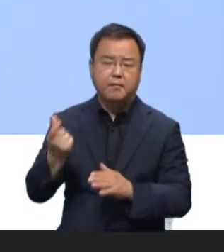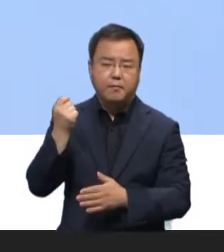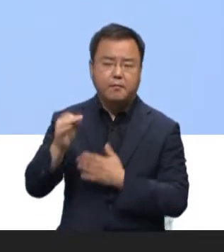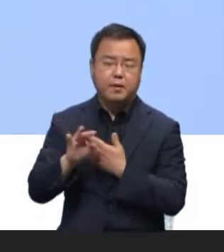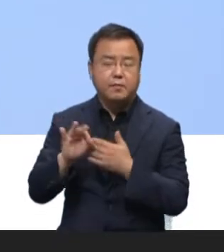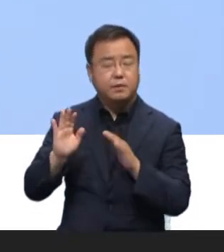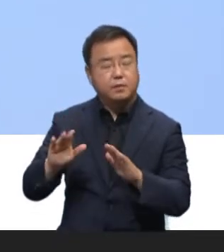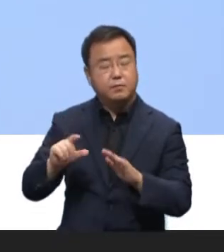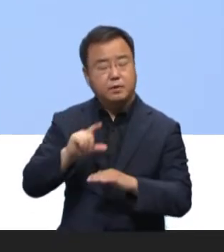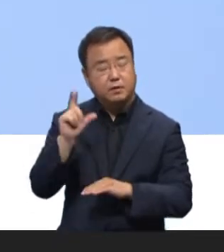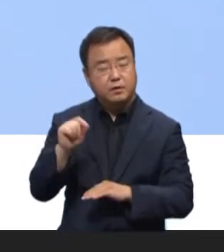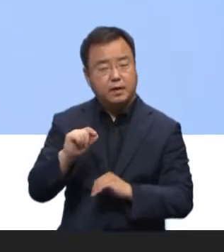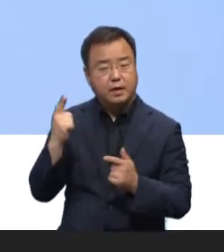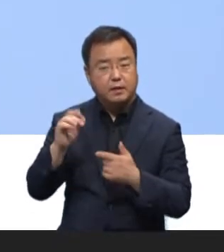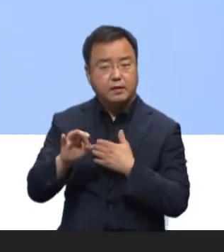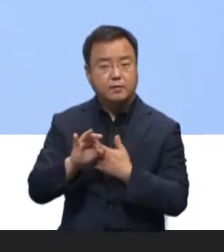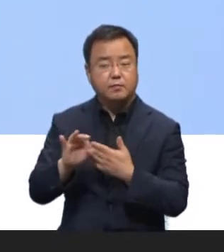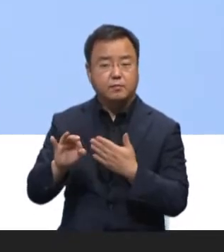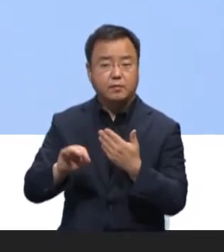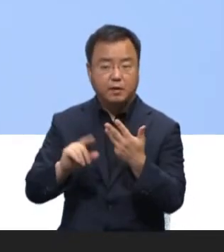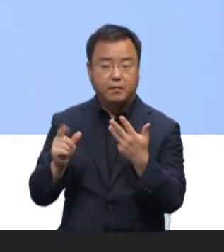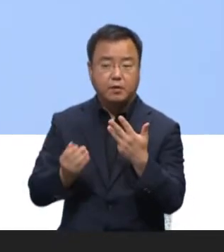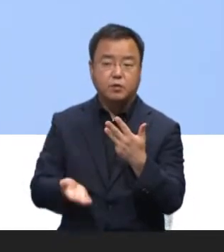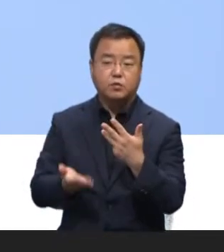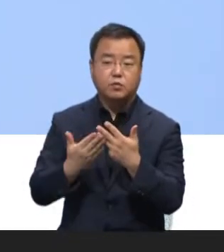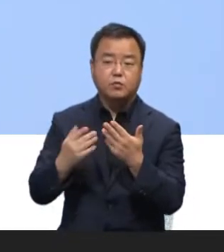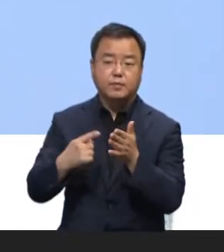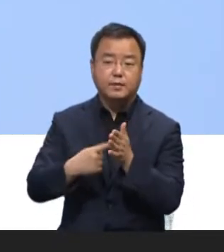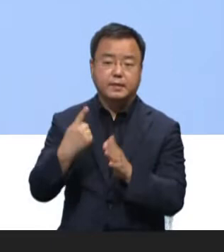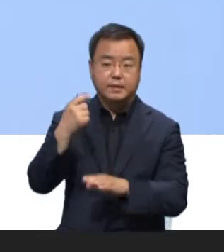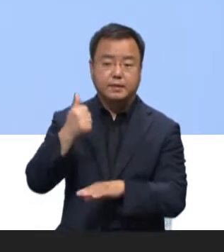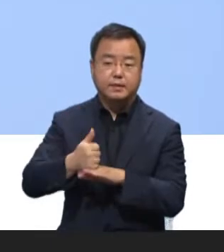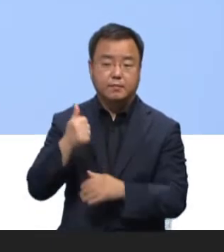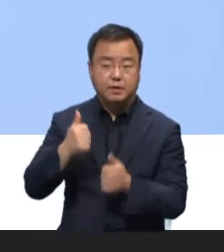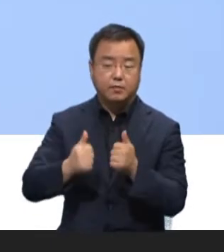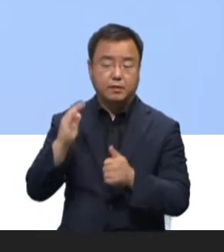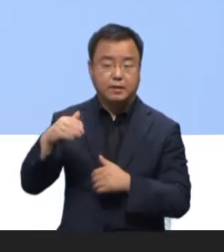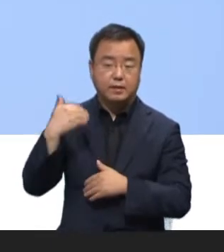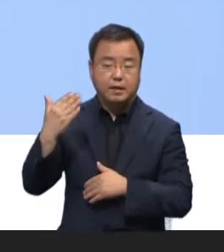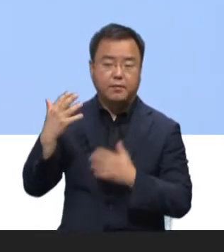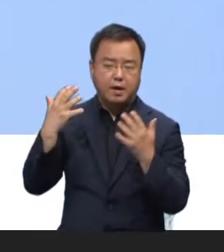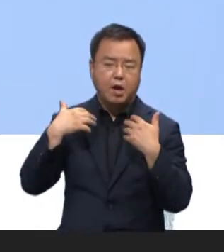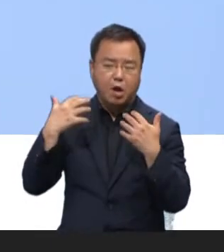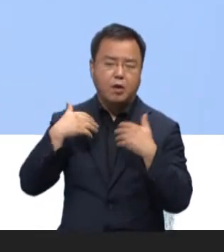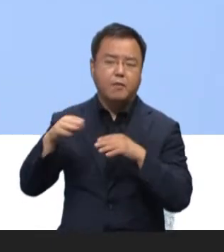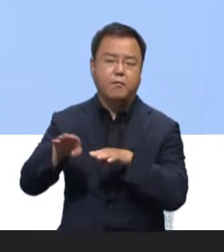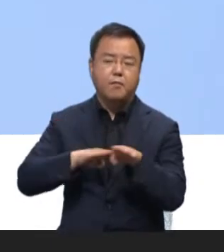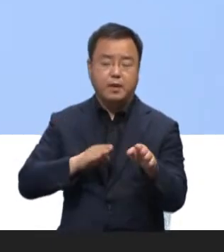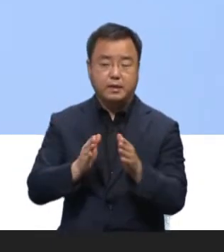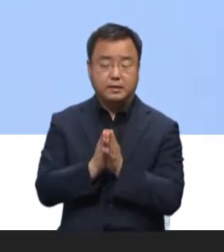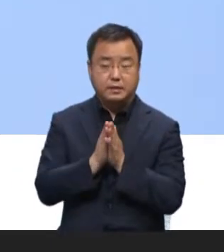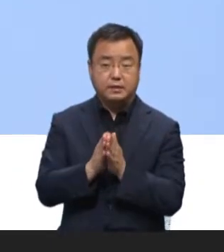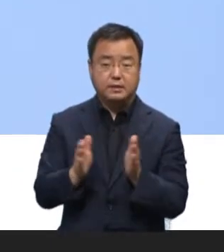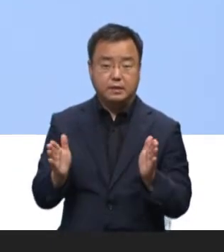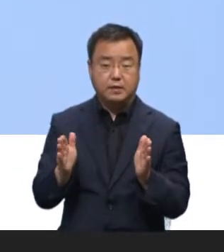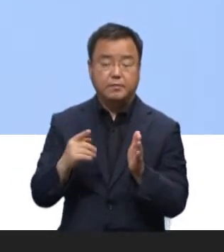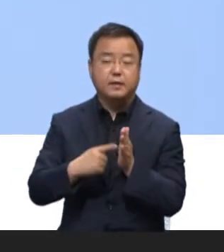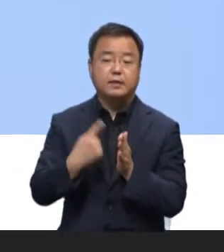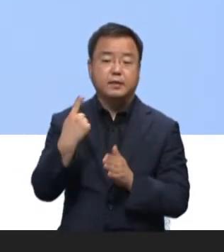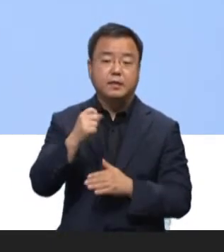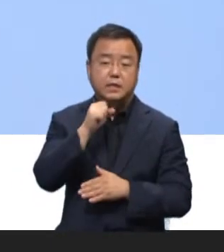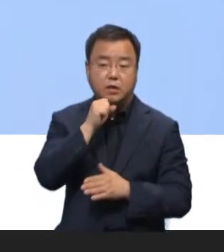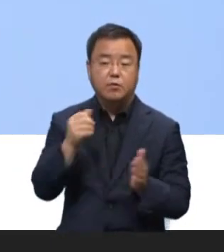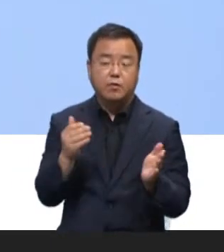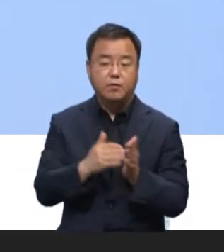보통 다음달 초에 1학기 기말고사 라는데요 그리고 나서 이제 여름 방안 시작되는데요 4 재학생들은 1학기 성적까지 학생부에 반영이